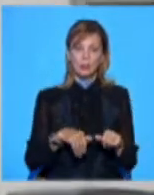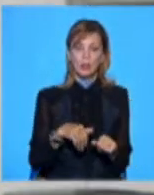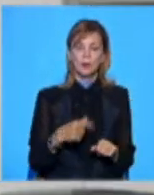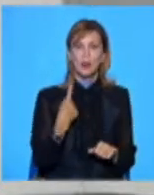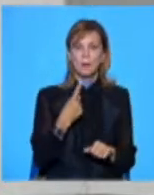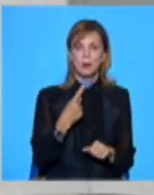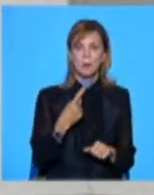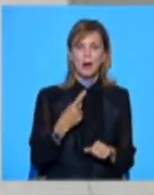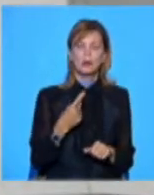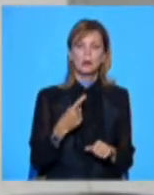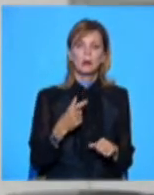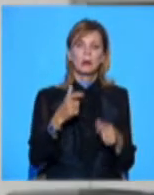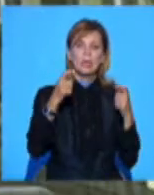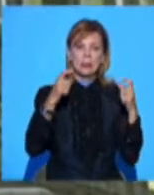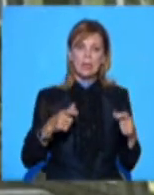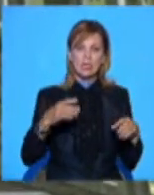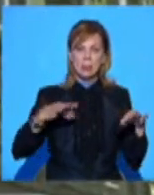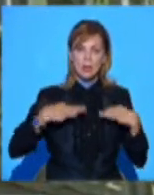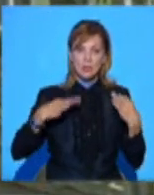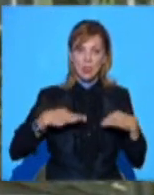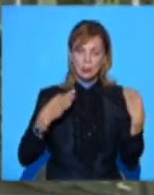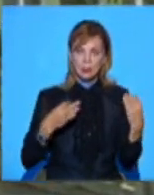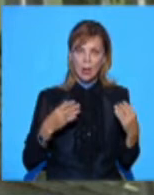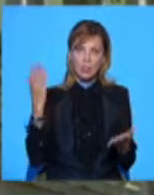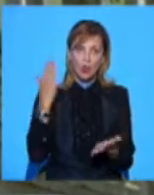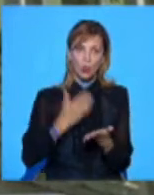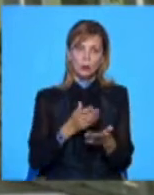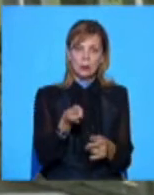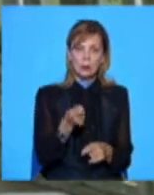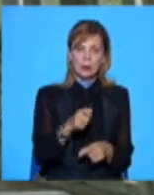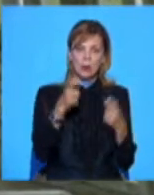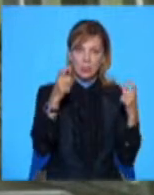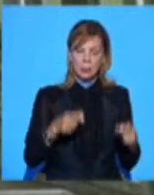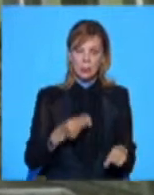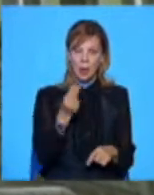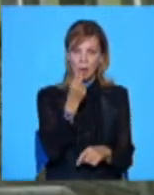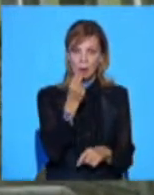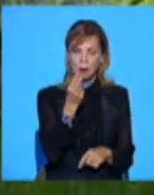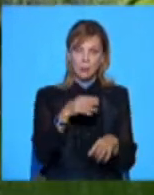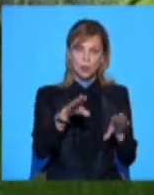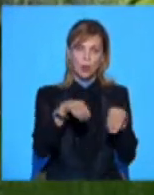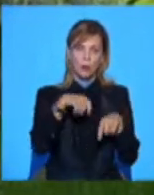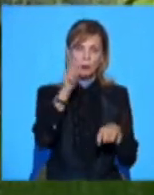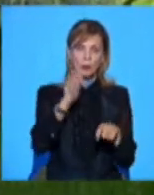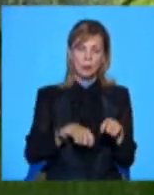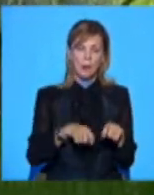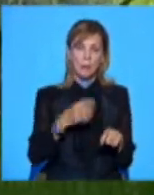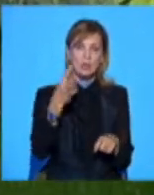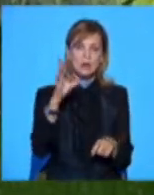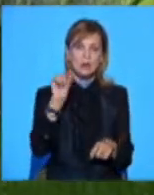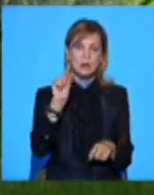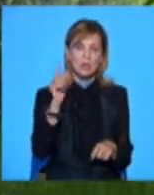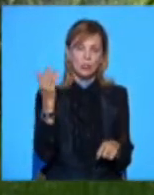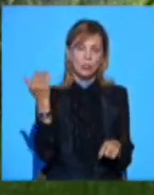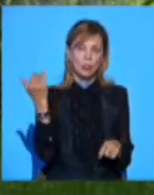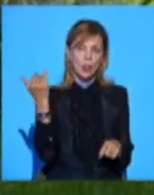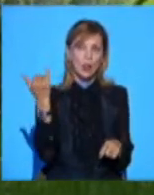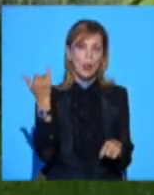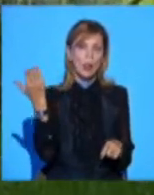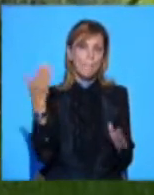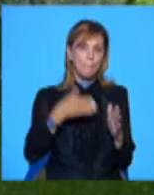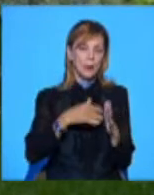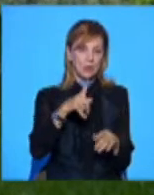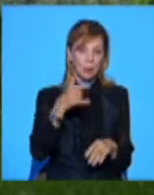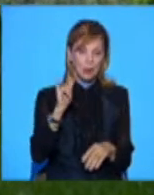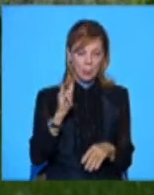Direcția Sanitar-Veterinară și pentru Siguranța Alimentelor a dispus închiderea cantinei și aplicarea unei amenzi de 10.000 de lei ca urmare a neregulilor